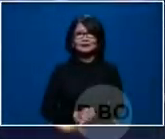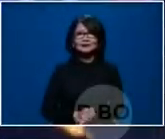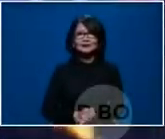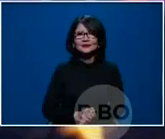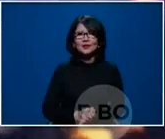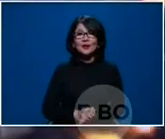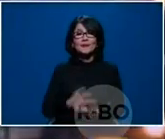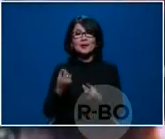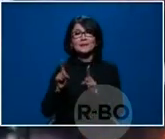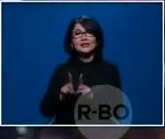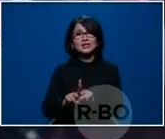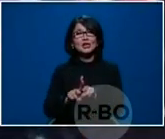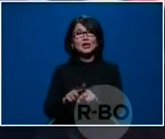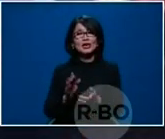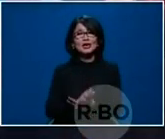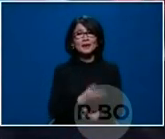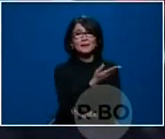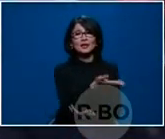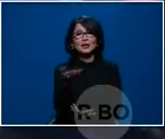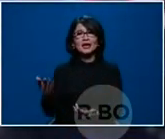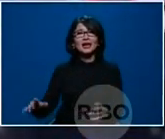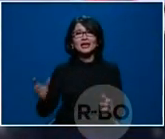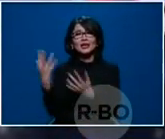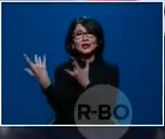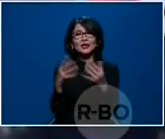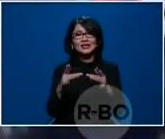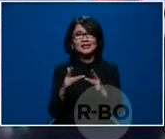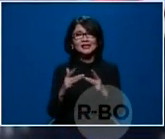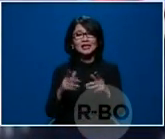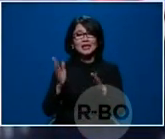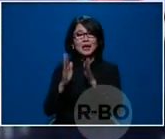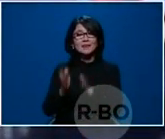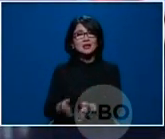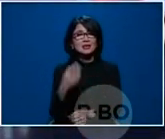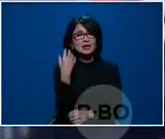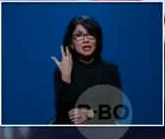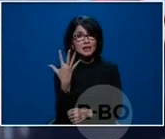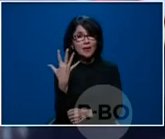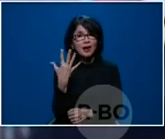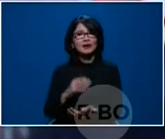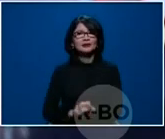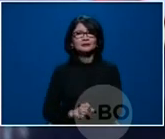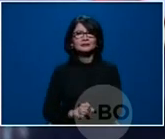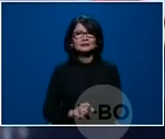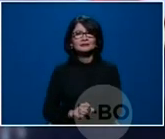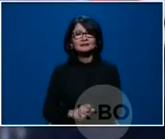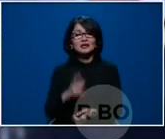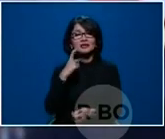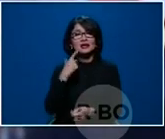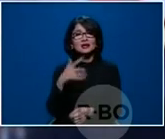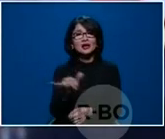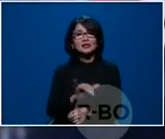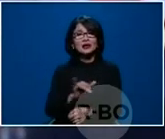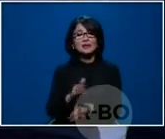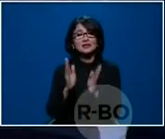para pasangan calon dan penonton juga netizen inilah sesi kelima paslon polanya masih sama dengan sesi sebelumnya di